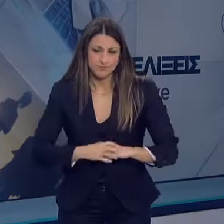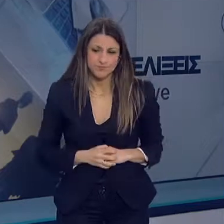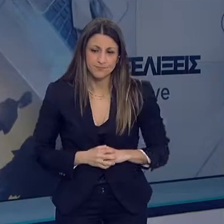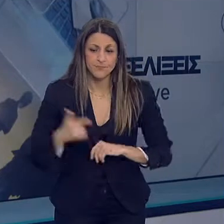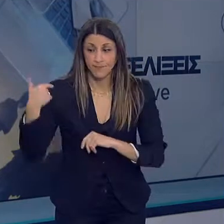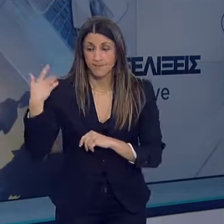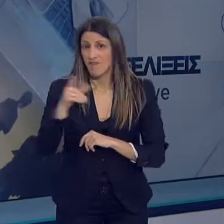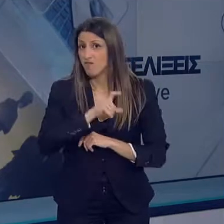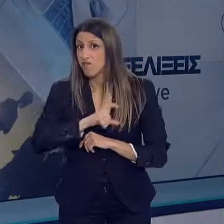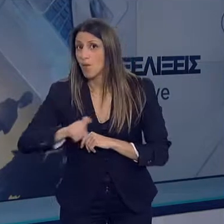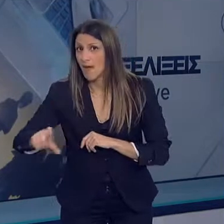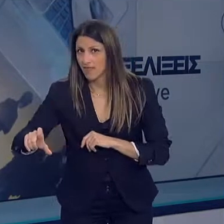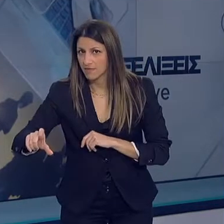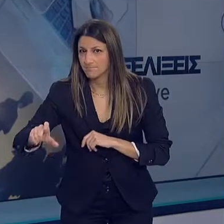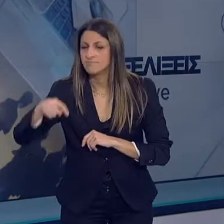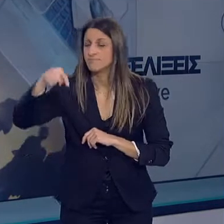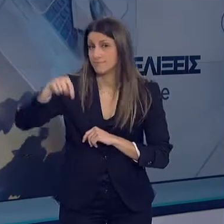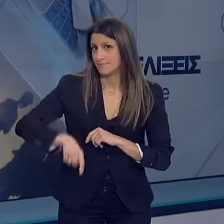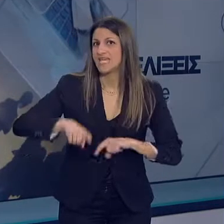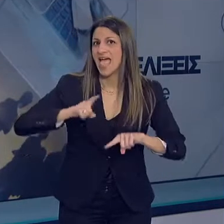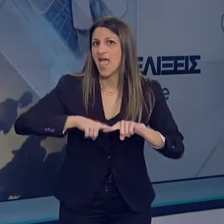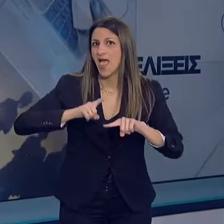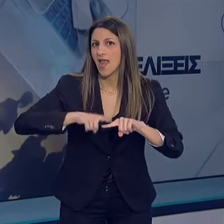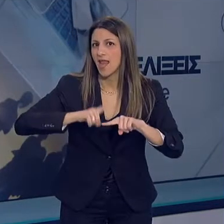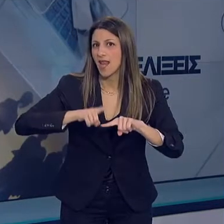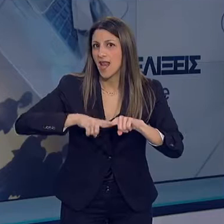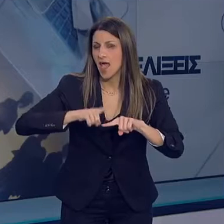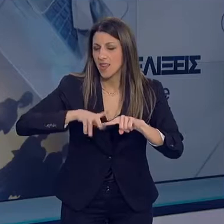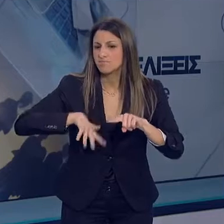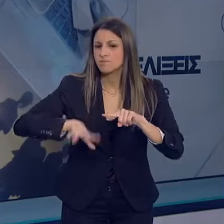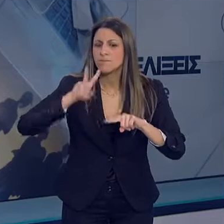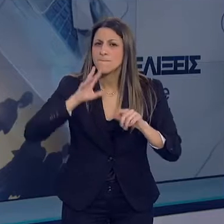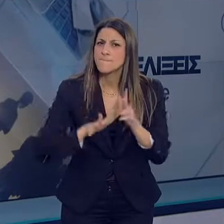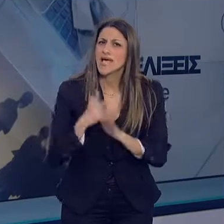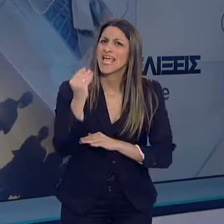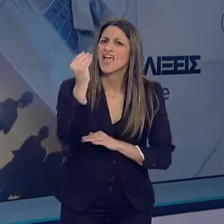εβδομάδας, η οποία στην Ελλάδα είναι πάρα πολύ κοντά στον πραγματικό χρόνο σε σχέση με άλλες